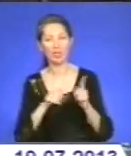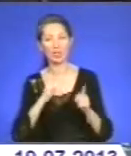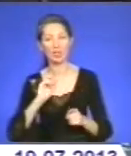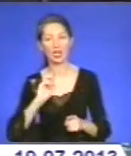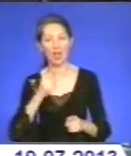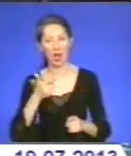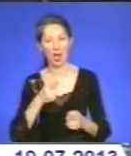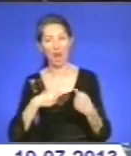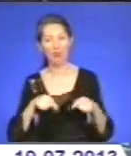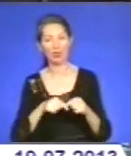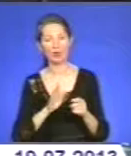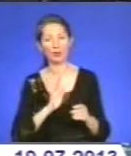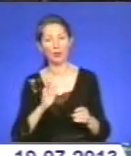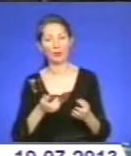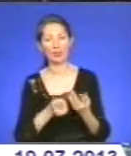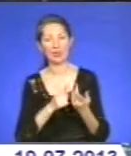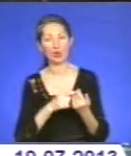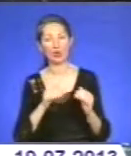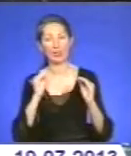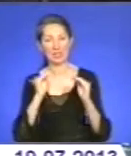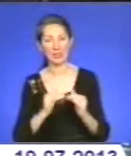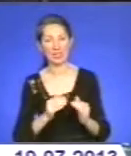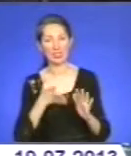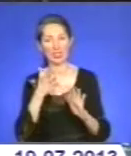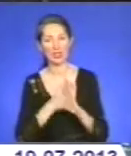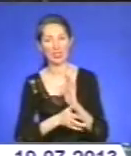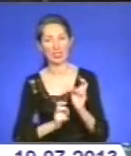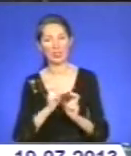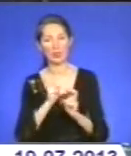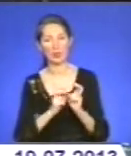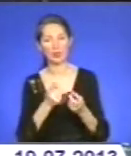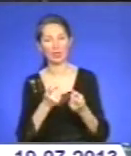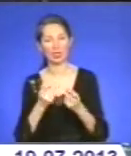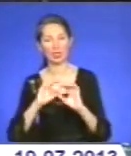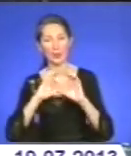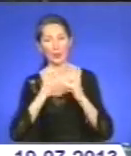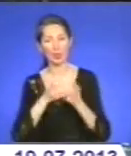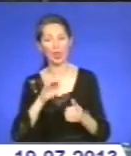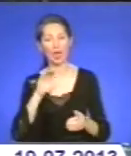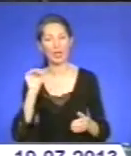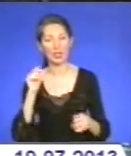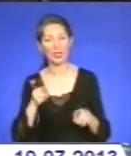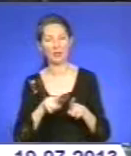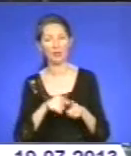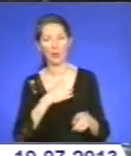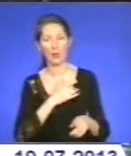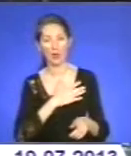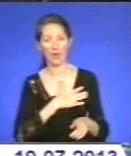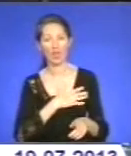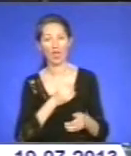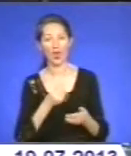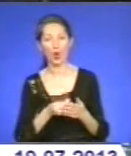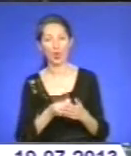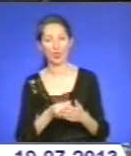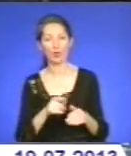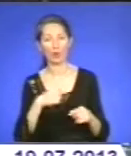ЖКГ-галузі відбуватиметься за рахунок зменшення витрат на виробництво, залучення міжнародних кредитів та приватних коштів. Принаймні,